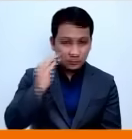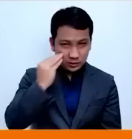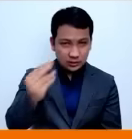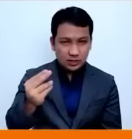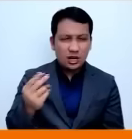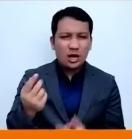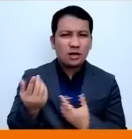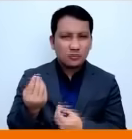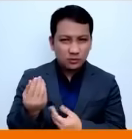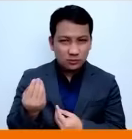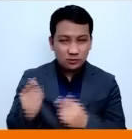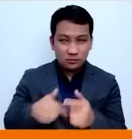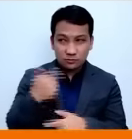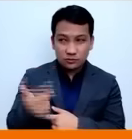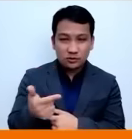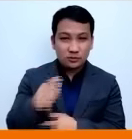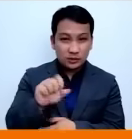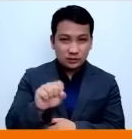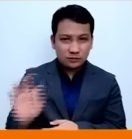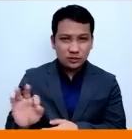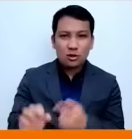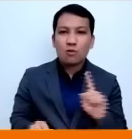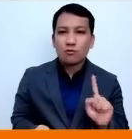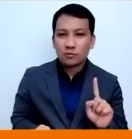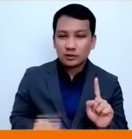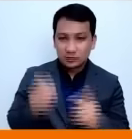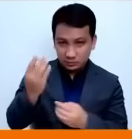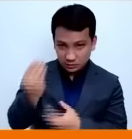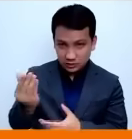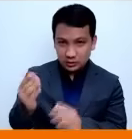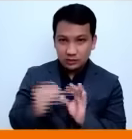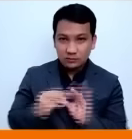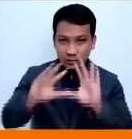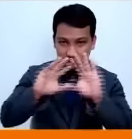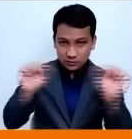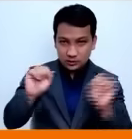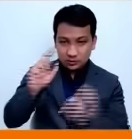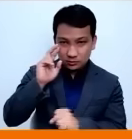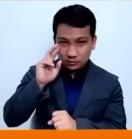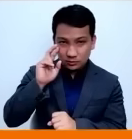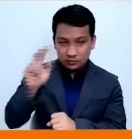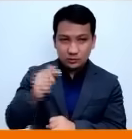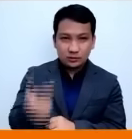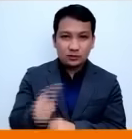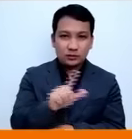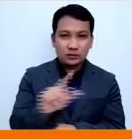Mase mula sa San Francisco. Ano namang pakay ni Pangulong Marcos diyan sa Los Angeles?